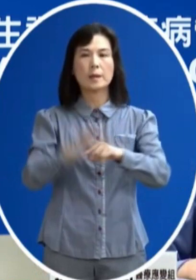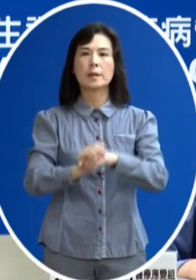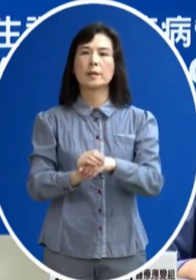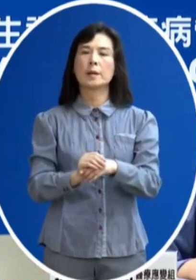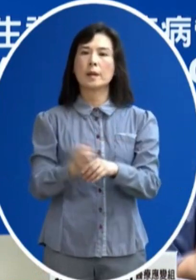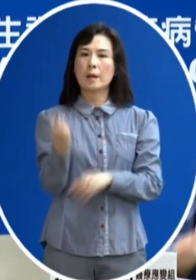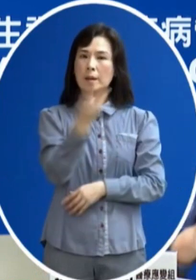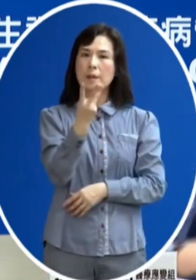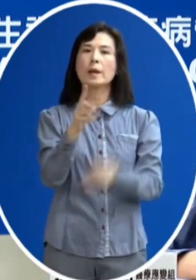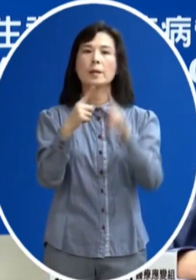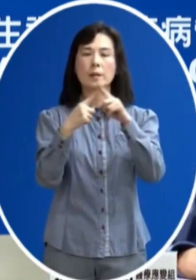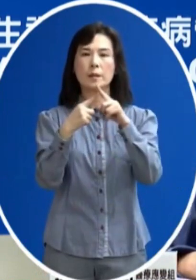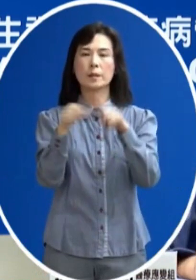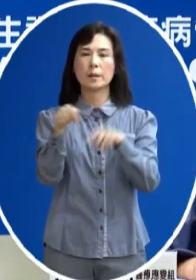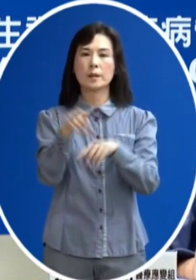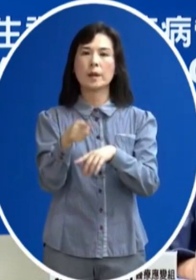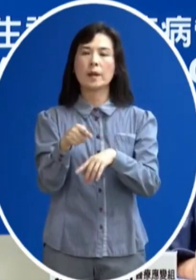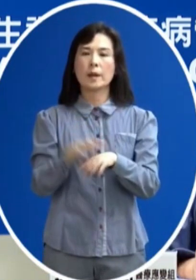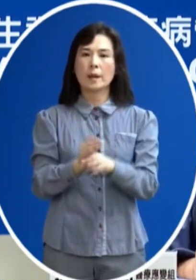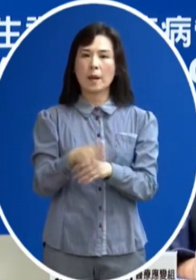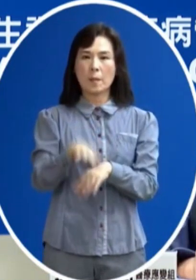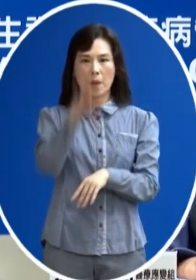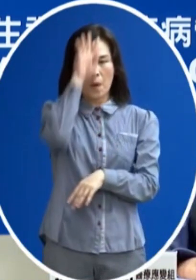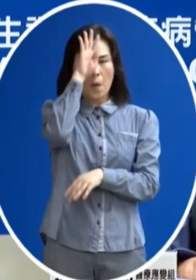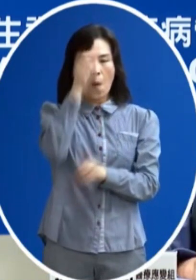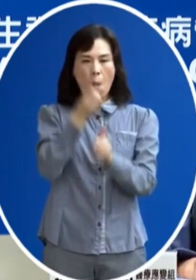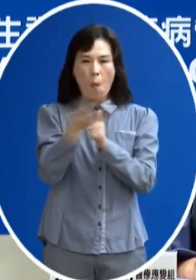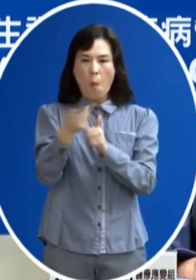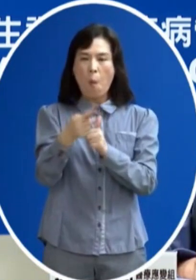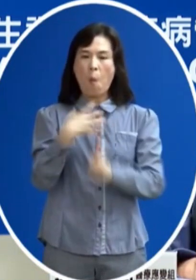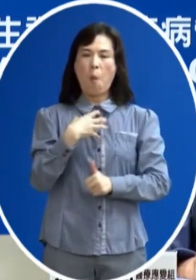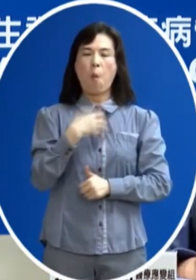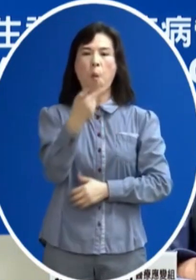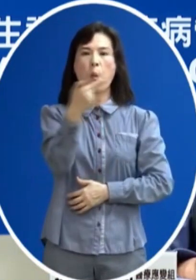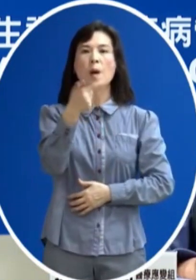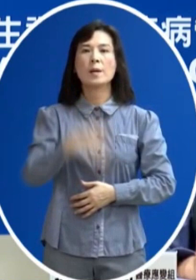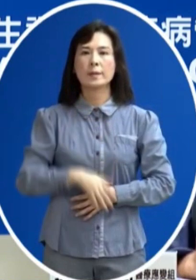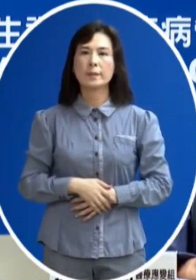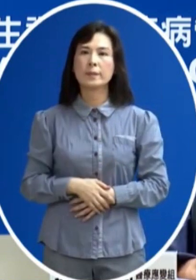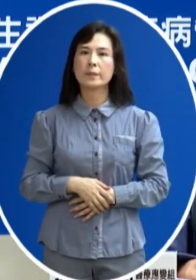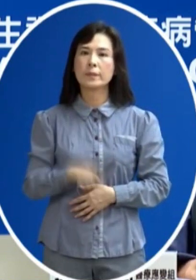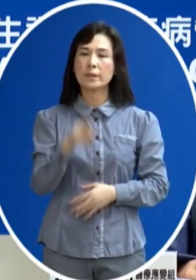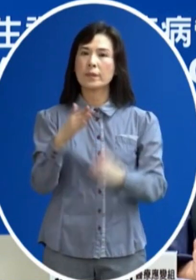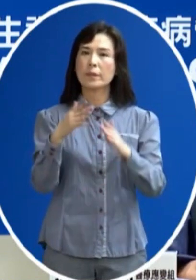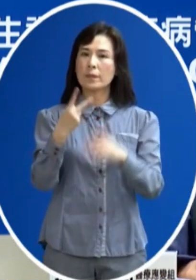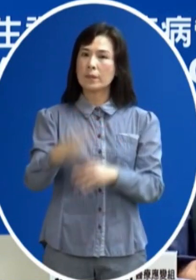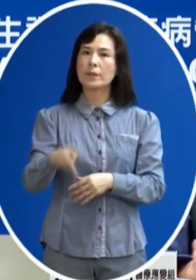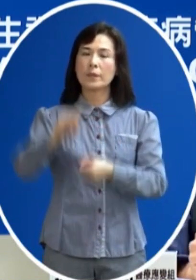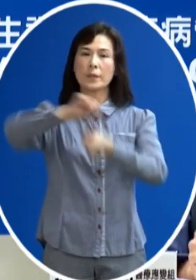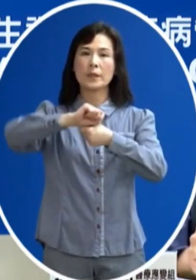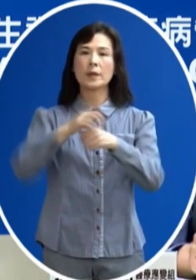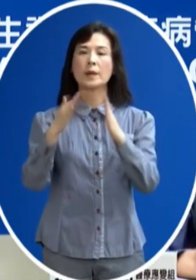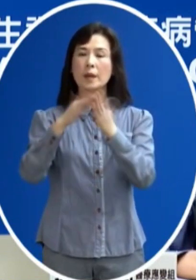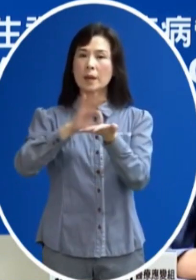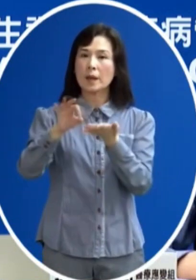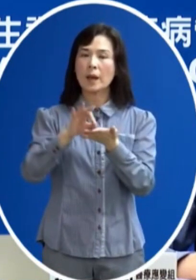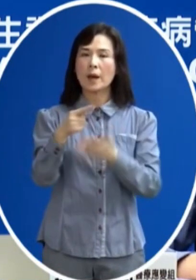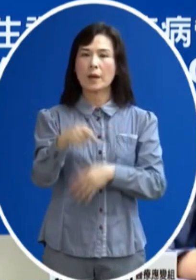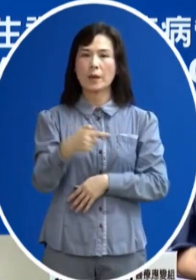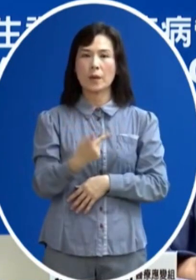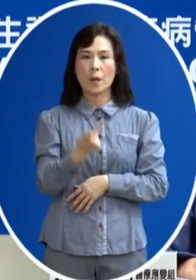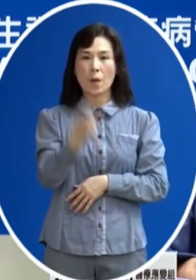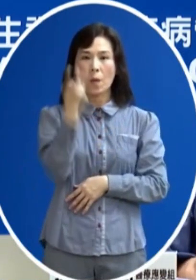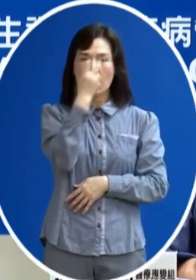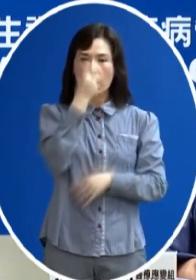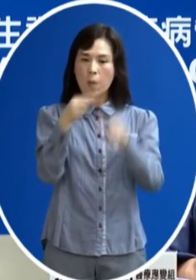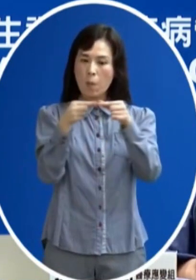类的人基本上他染疫的风险相对就是比较高，所以再加上有家用的这种抗原快筛